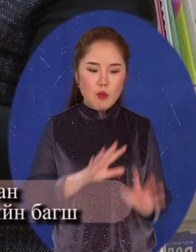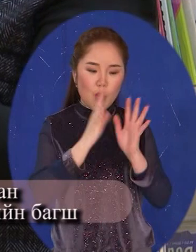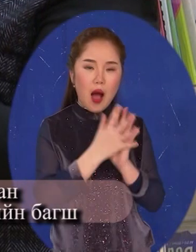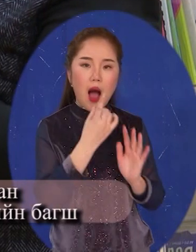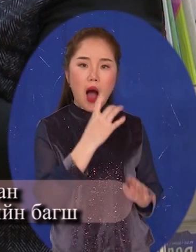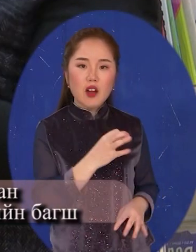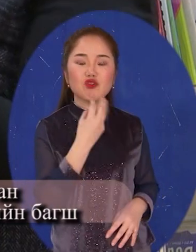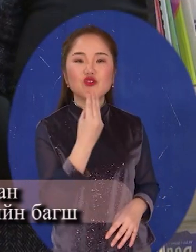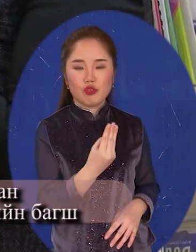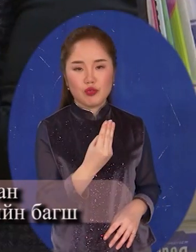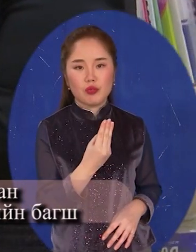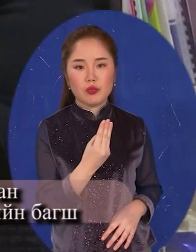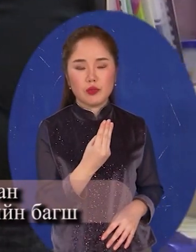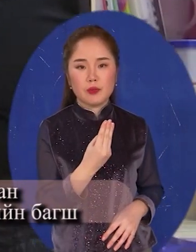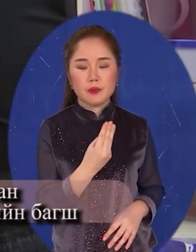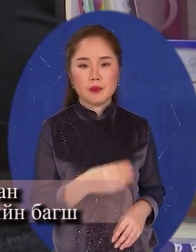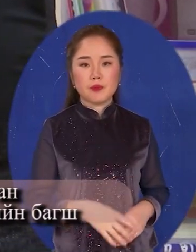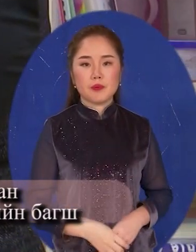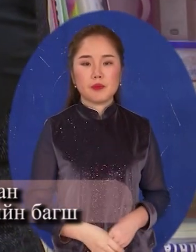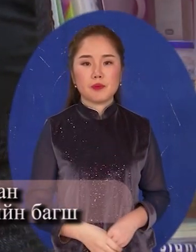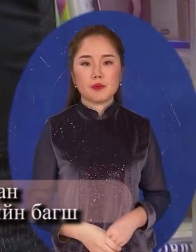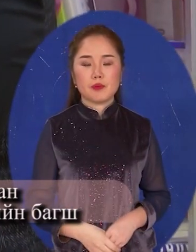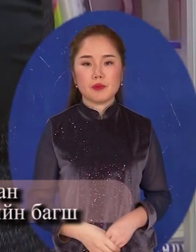Дал 10 дана жүздүгүмүз 1000 болот экен.